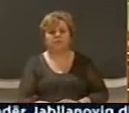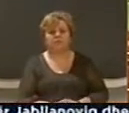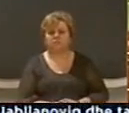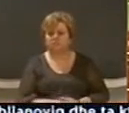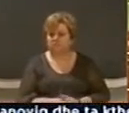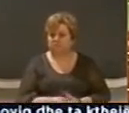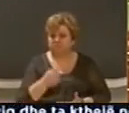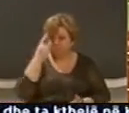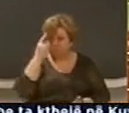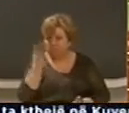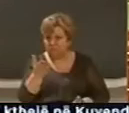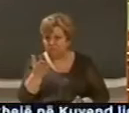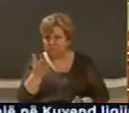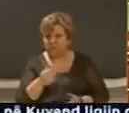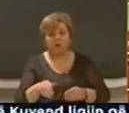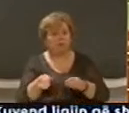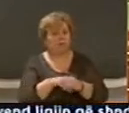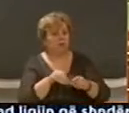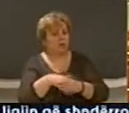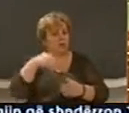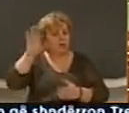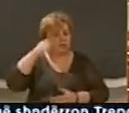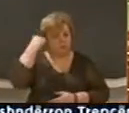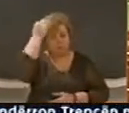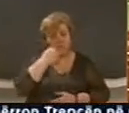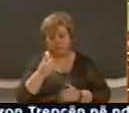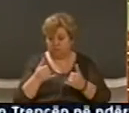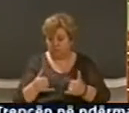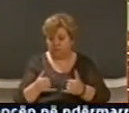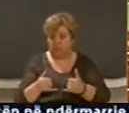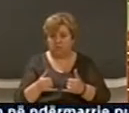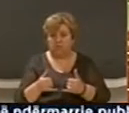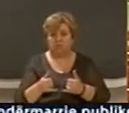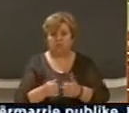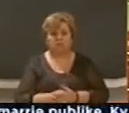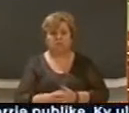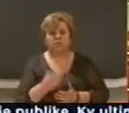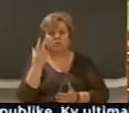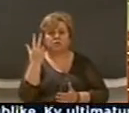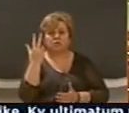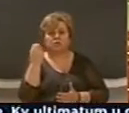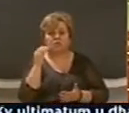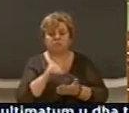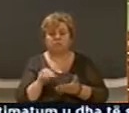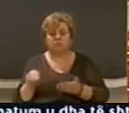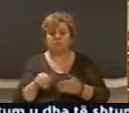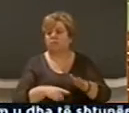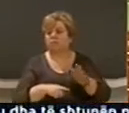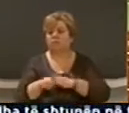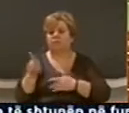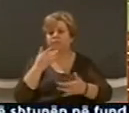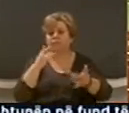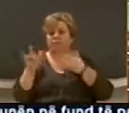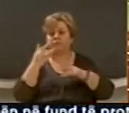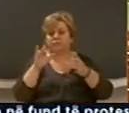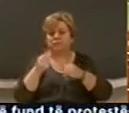keni menduar ti punconi jashtë Kosove, ku sot më shumë se 30.000 qytetar e kanë braktisur vendin,